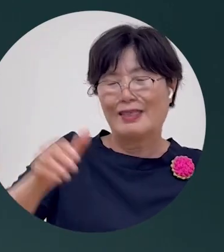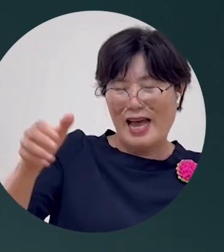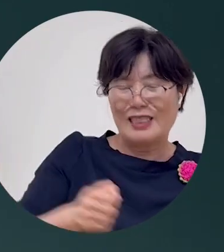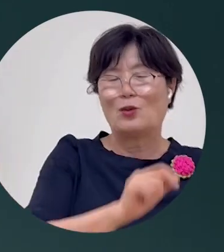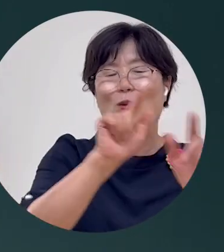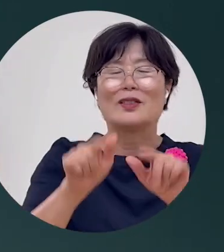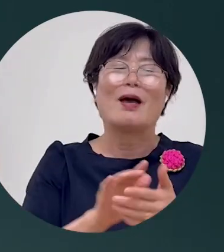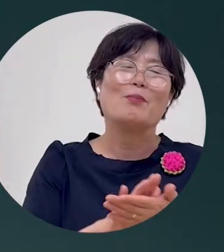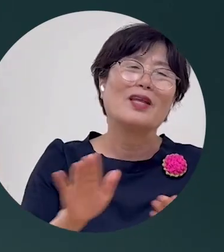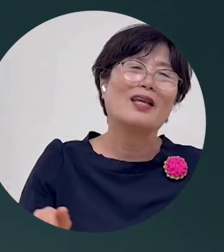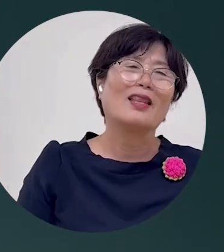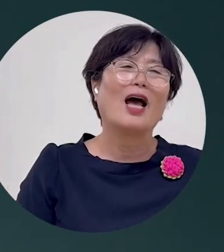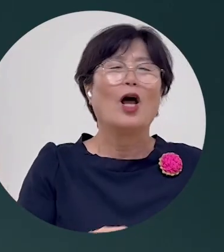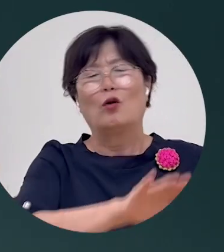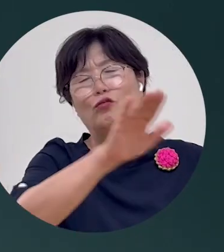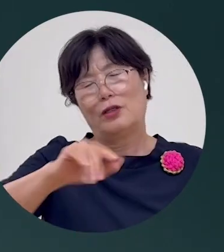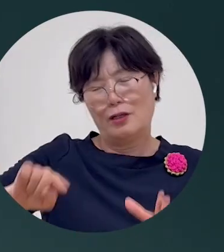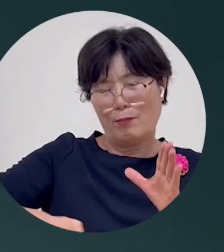100년도 못 살 건데